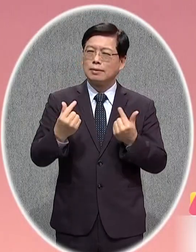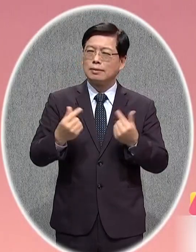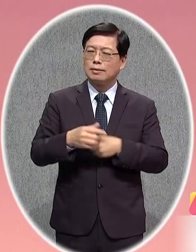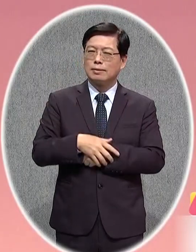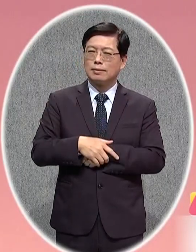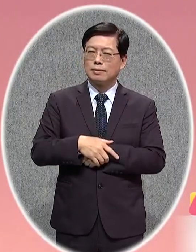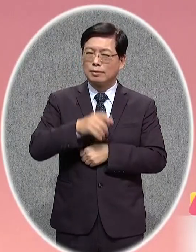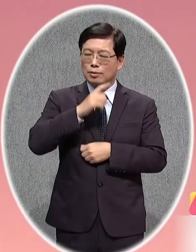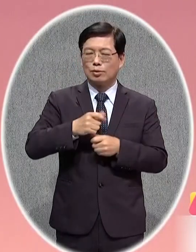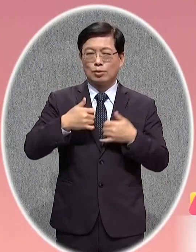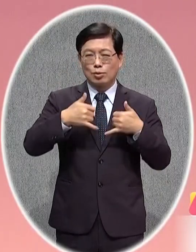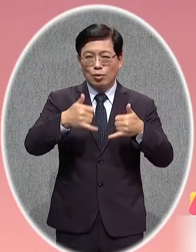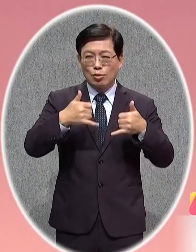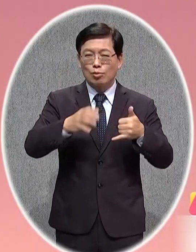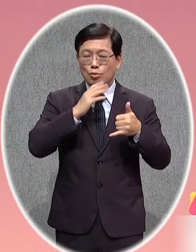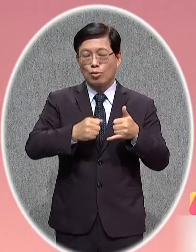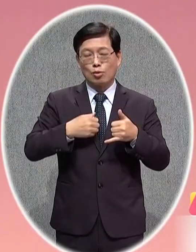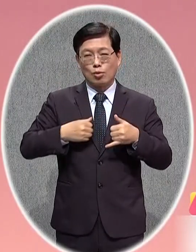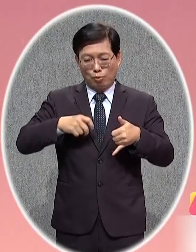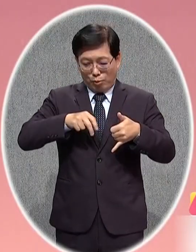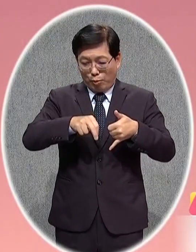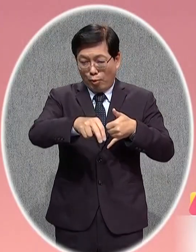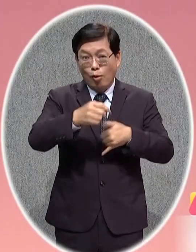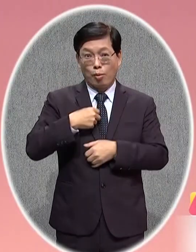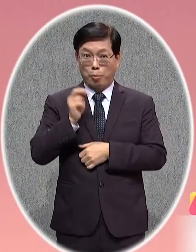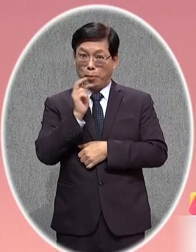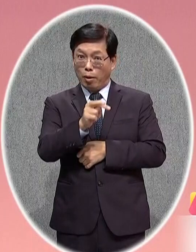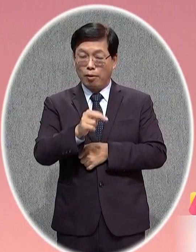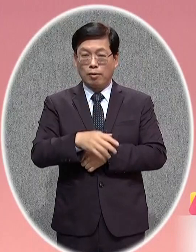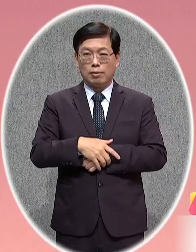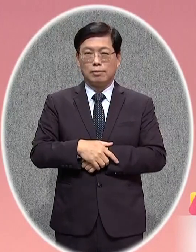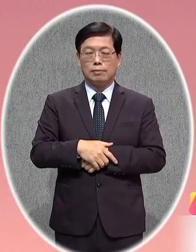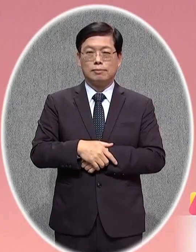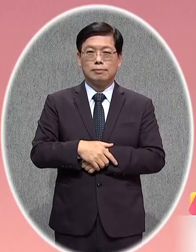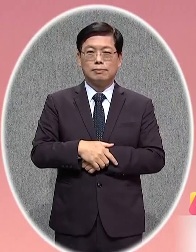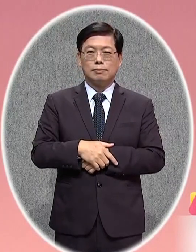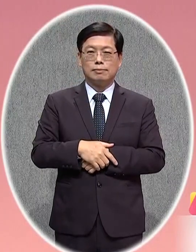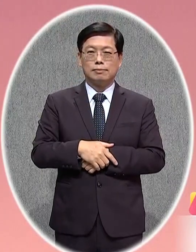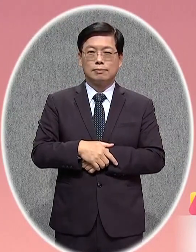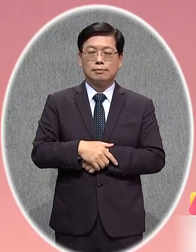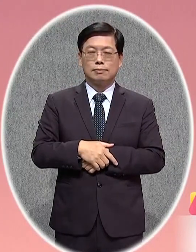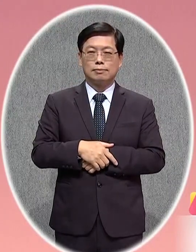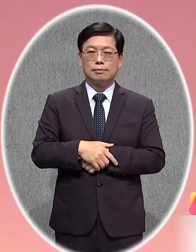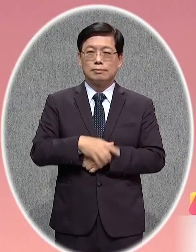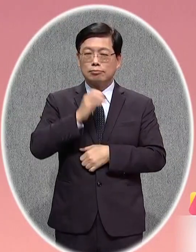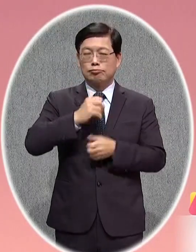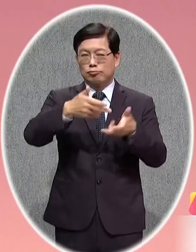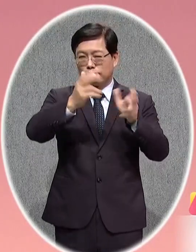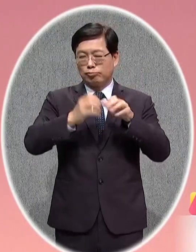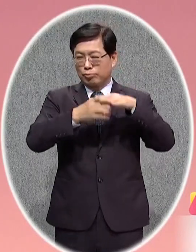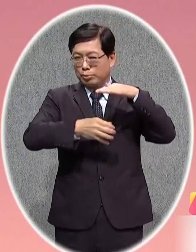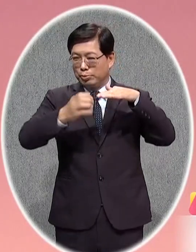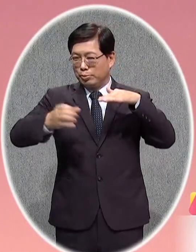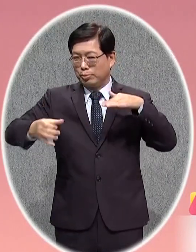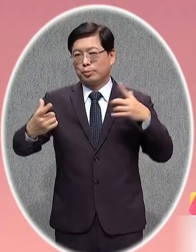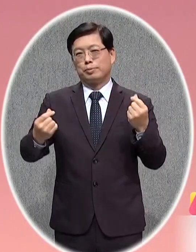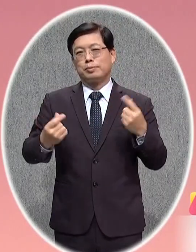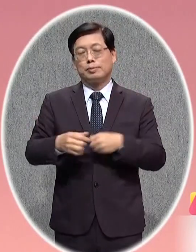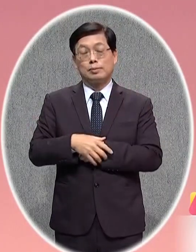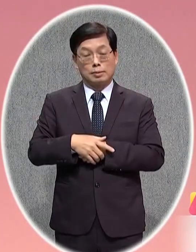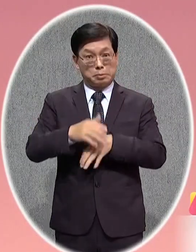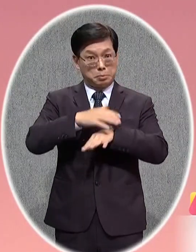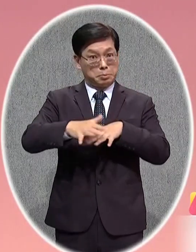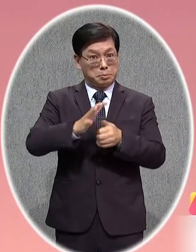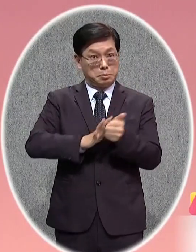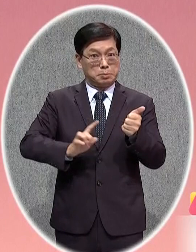这个公路的时候通过马路看见的这个那个桥墩。然后这个桥墩会